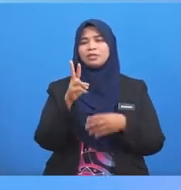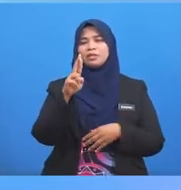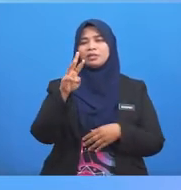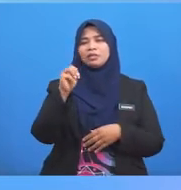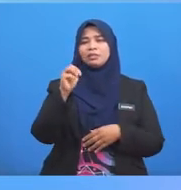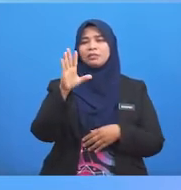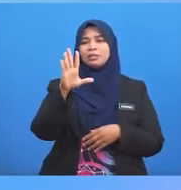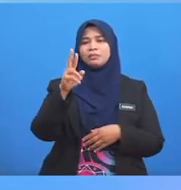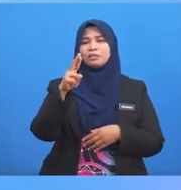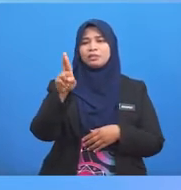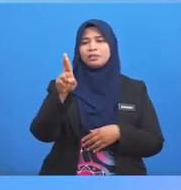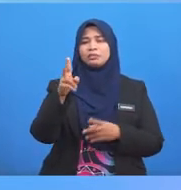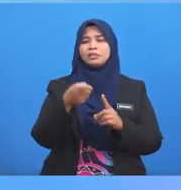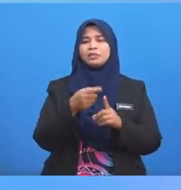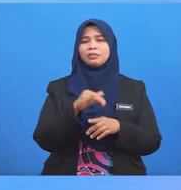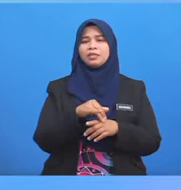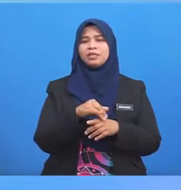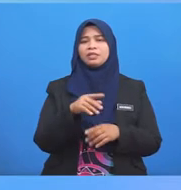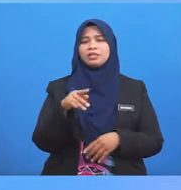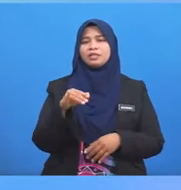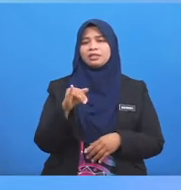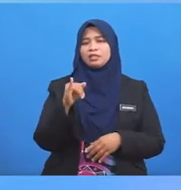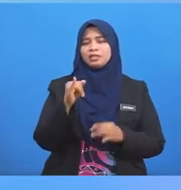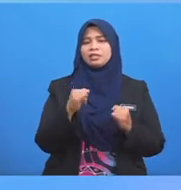RM5,000 daripada institusi pajak